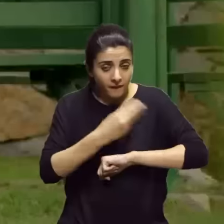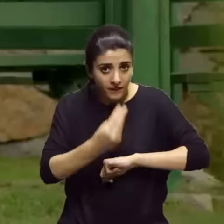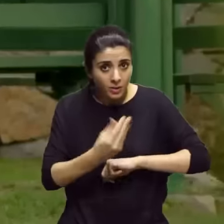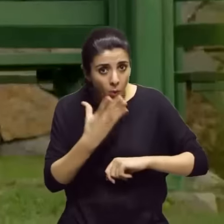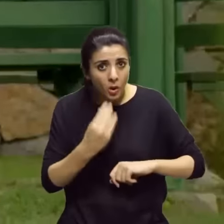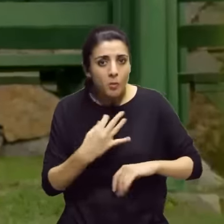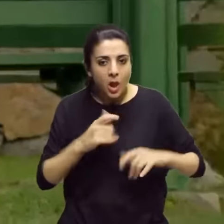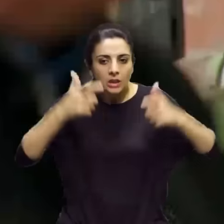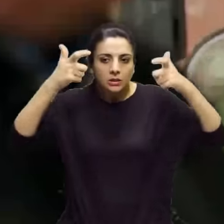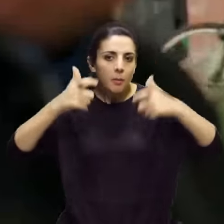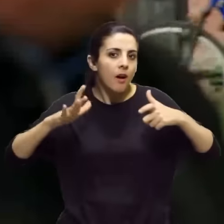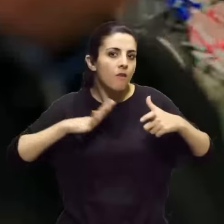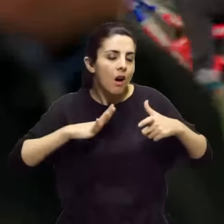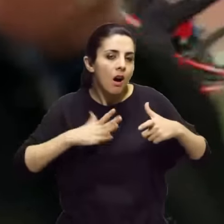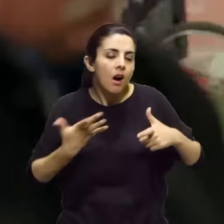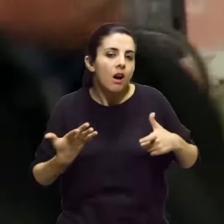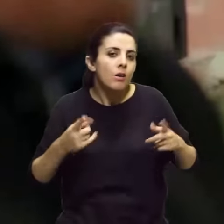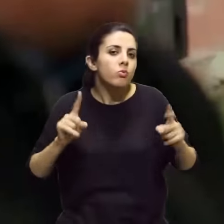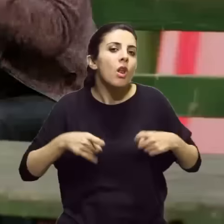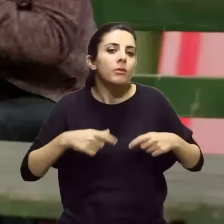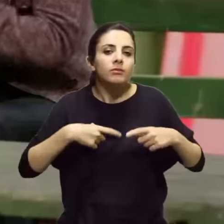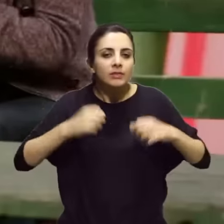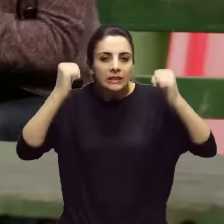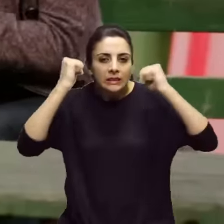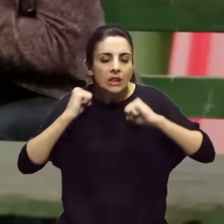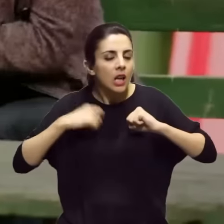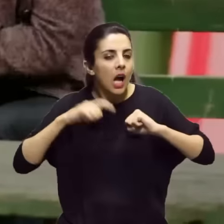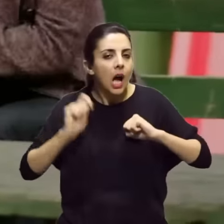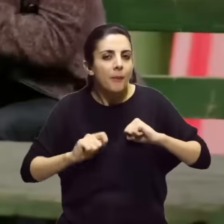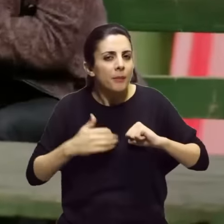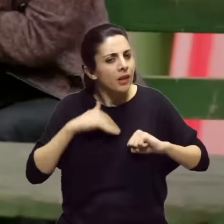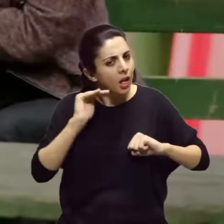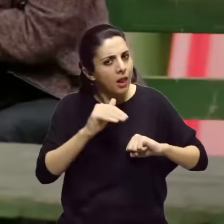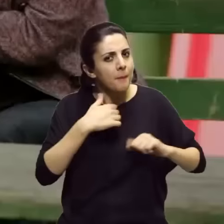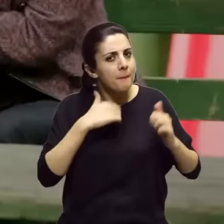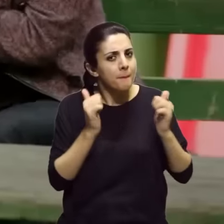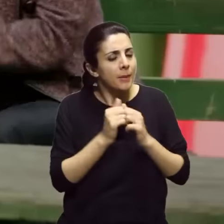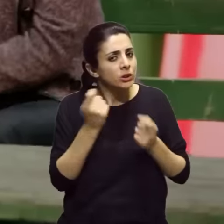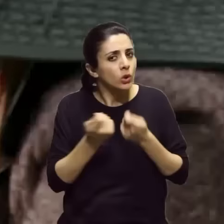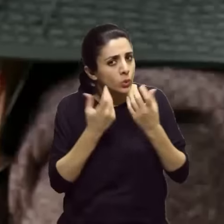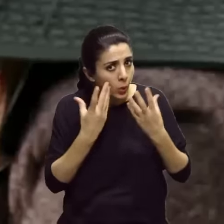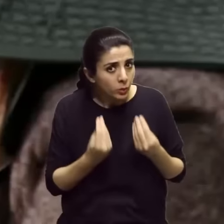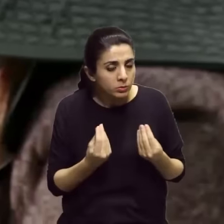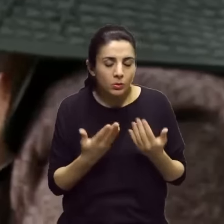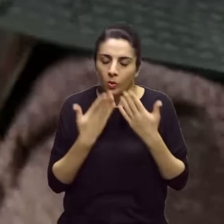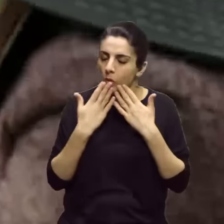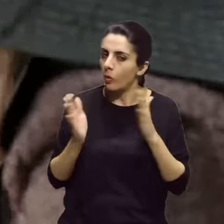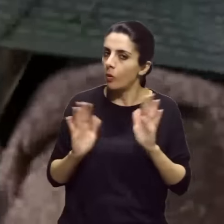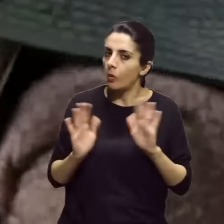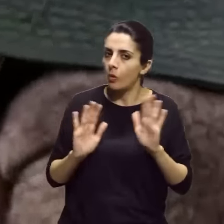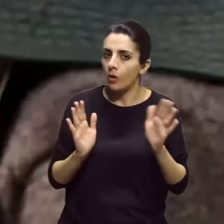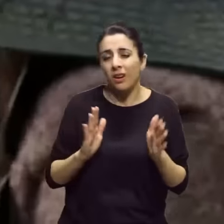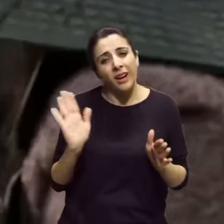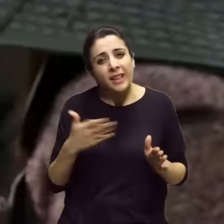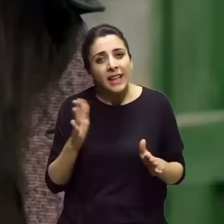Ha? Bak böyle şapka da taktım bugün. Böyle peruk peruk bir şeyler de bulurum. Gelirim seninle beraber çalışırım ha? Yok artık canım. Hadi